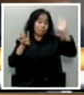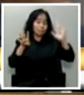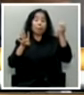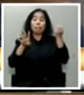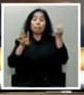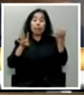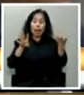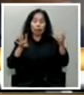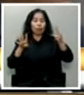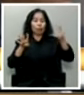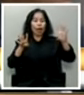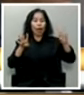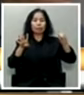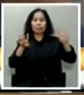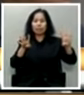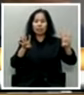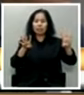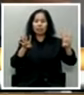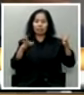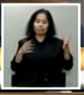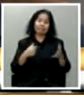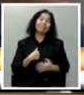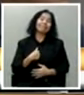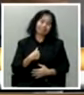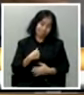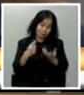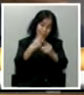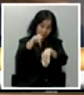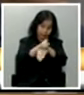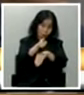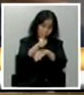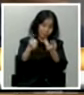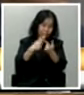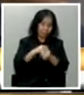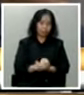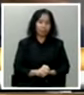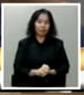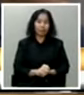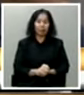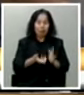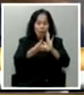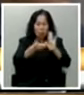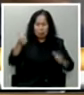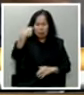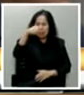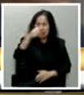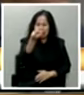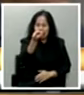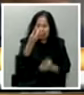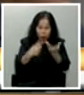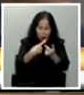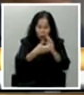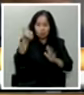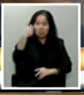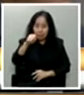ข้างมาก254ครับผมนับท่านประธานด้วยนะครับห่างกันแค่10คะแนนฮะ10